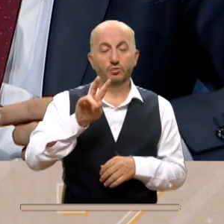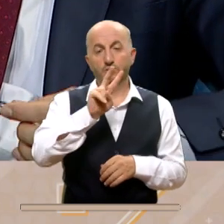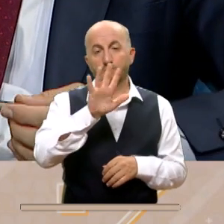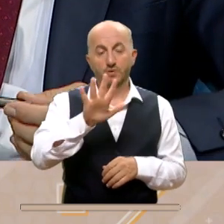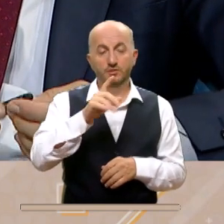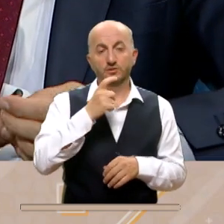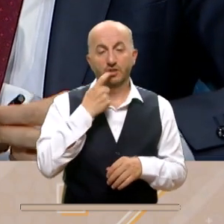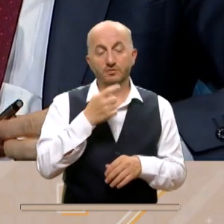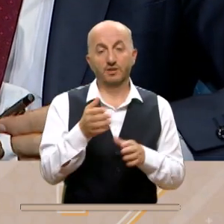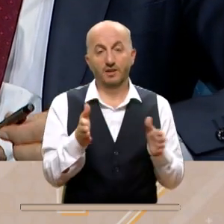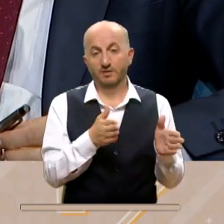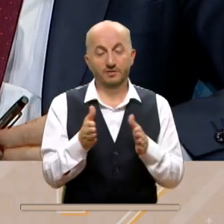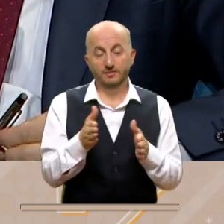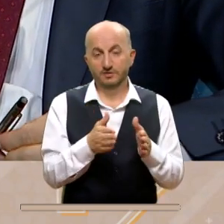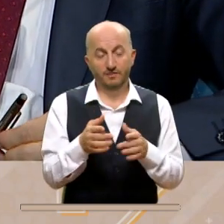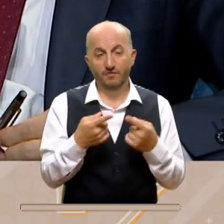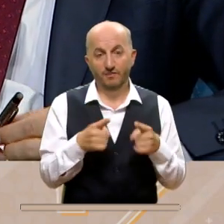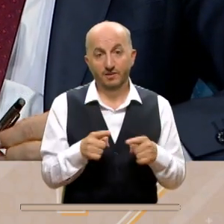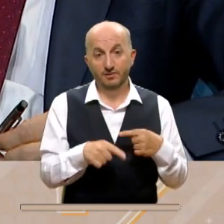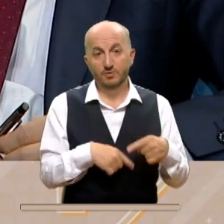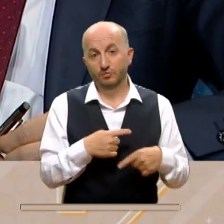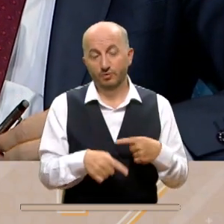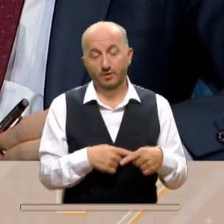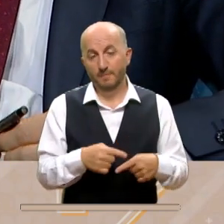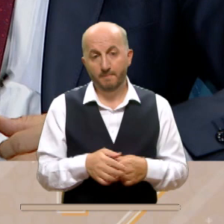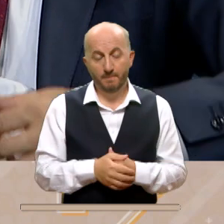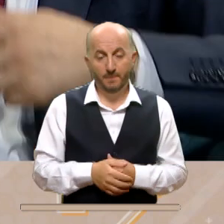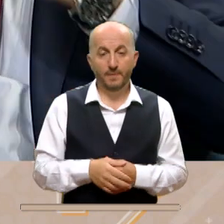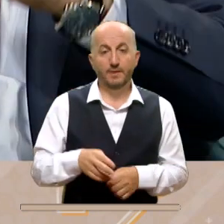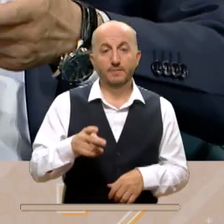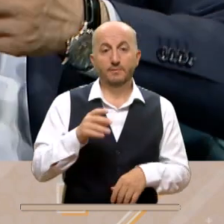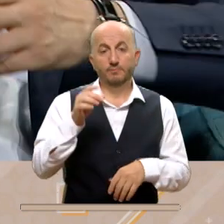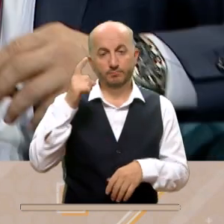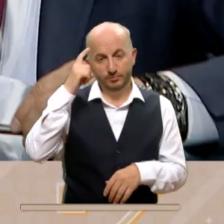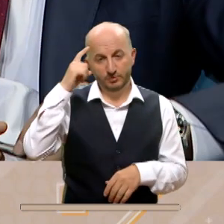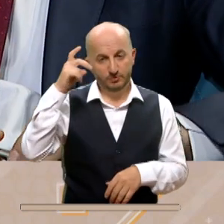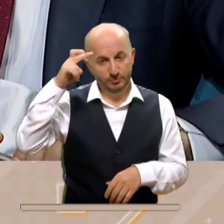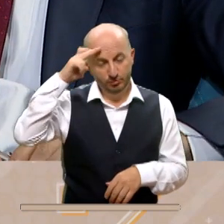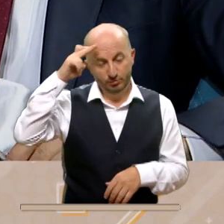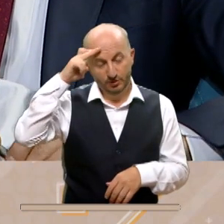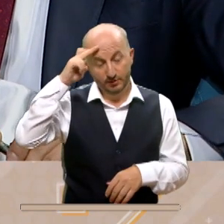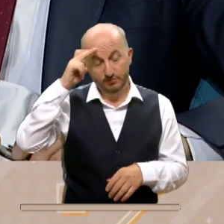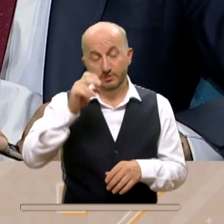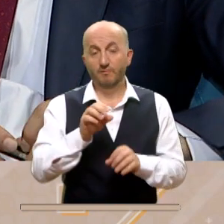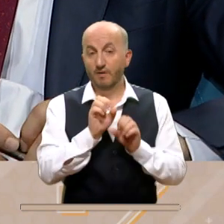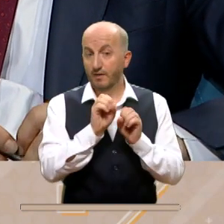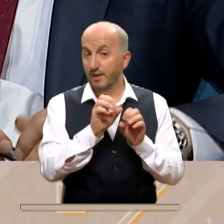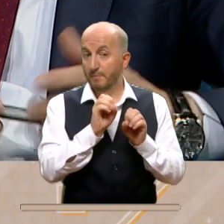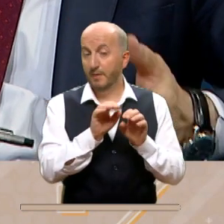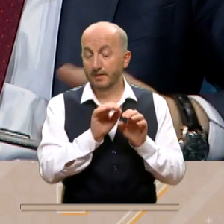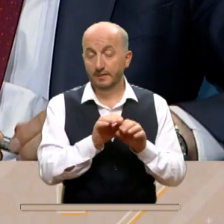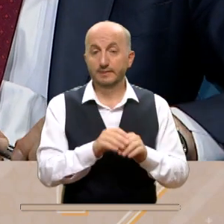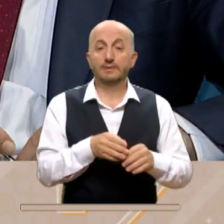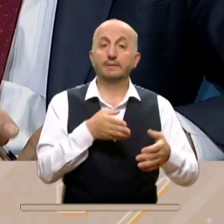olarak da farklı bir dönem takdir edersiniz ki psikolojik danışmanlık ve rehberlik hizmeti vermek durumundayız çocuklarımıza. Ayrıca